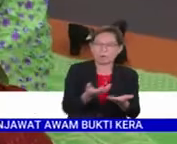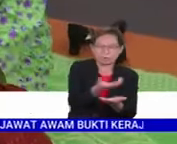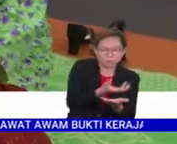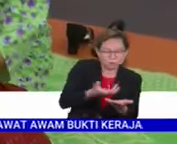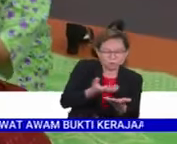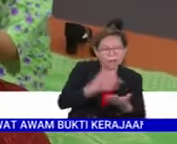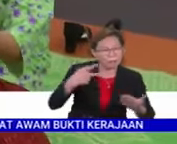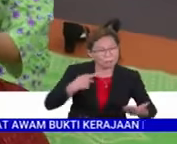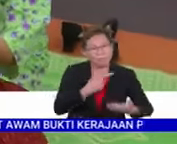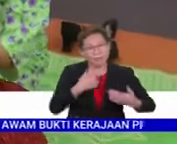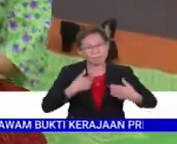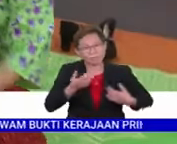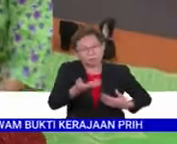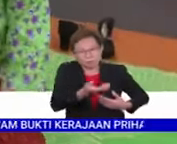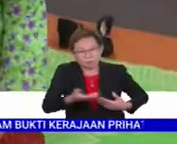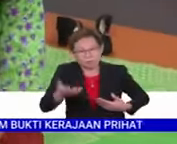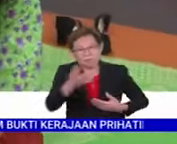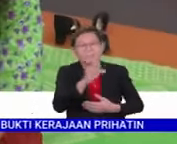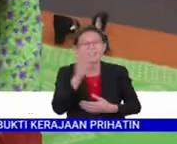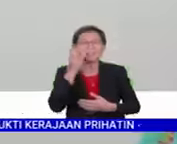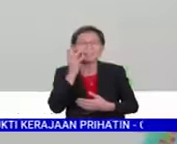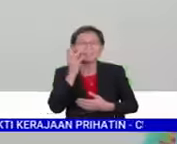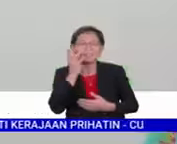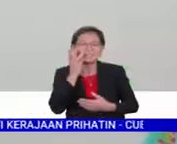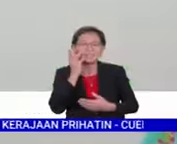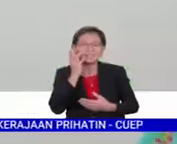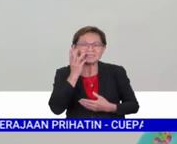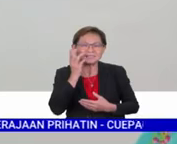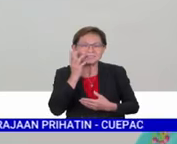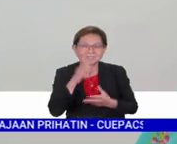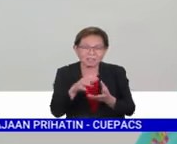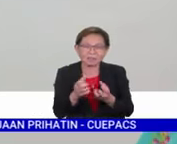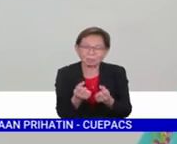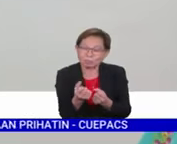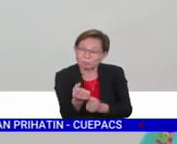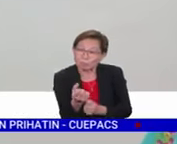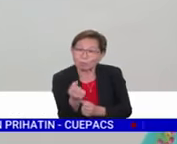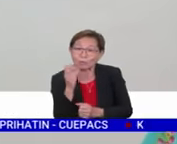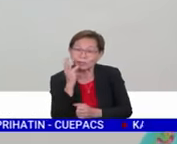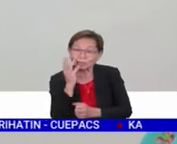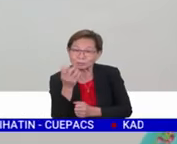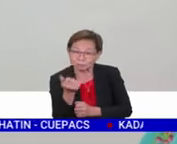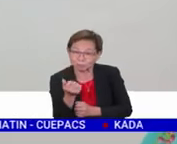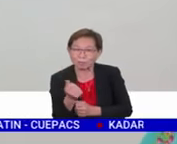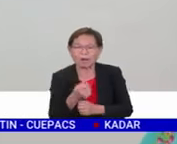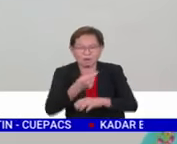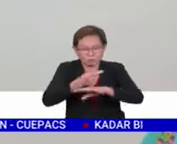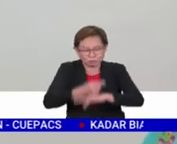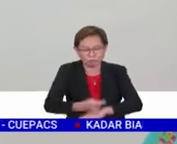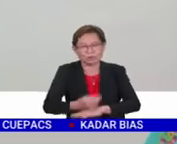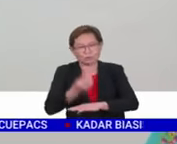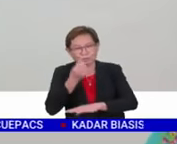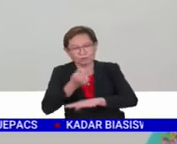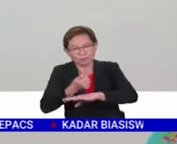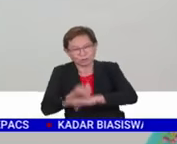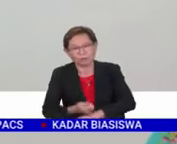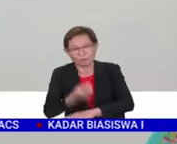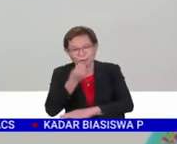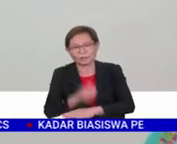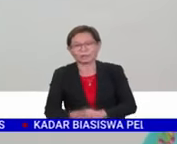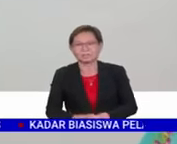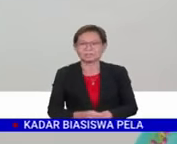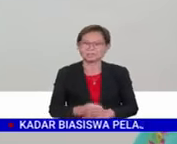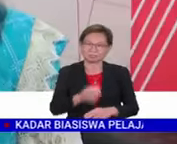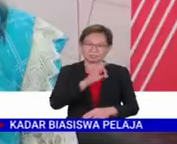have thosai, and apa nasi pulut, yeah, and it is traditional food. This is saya rasa yang